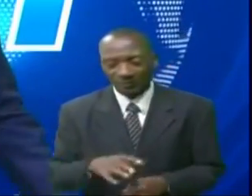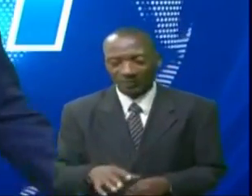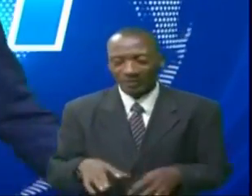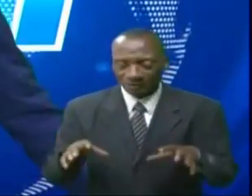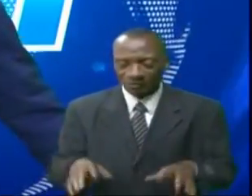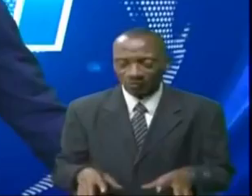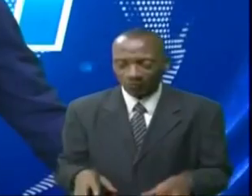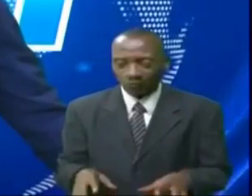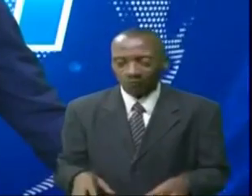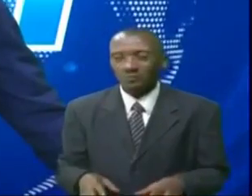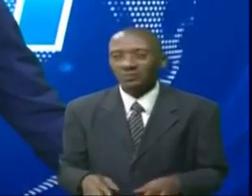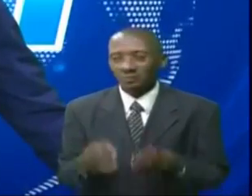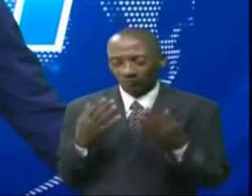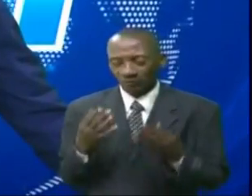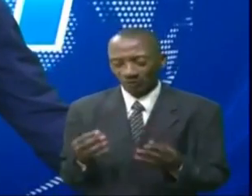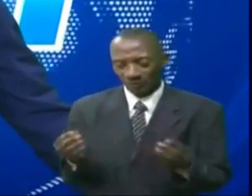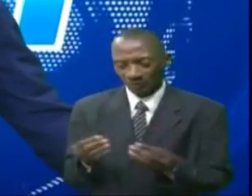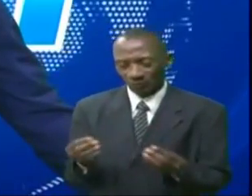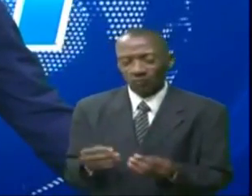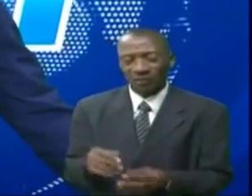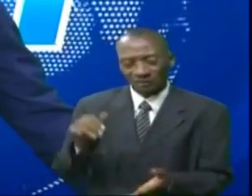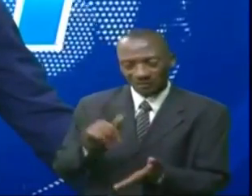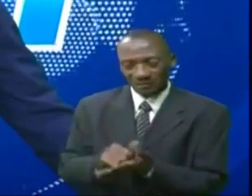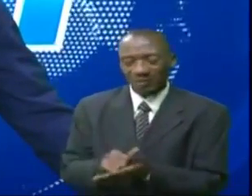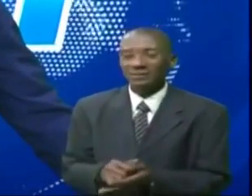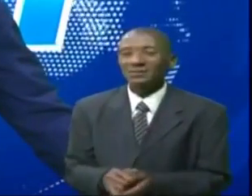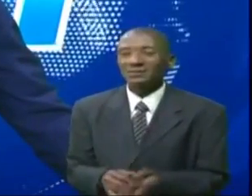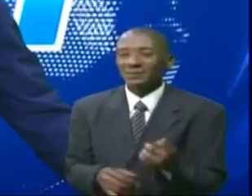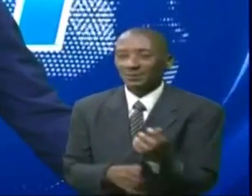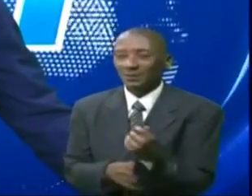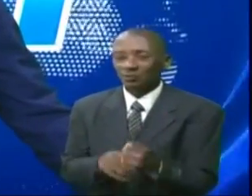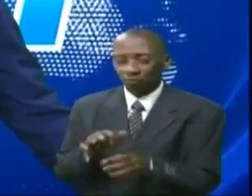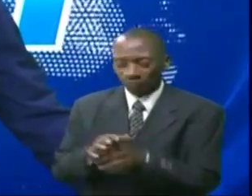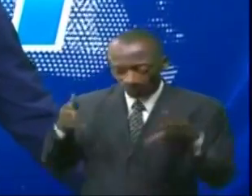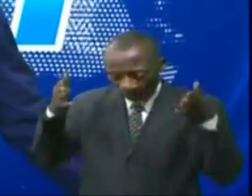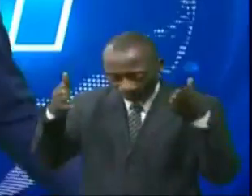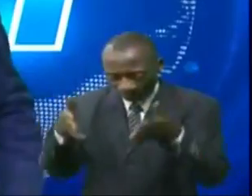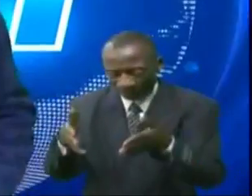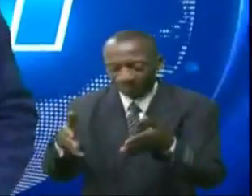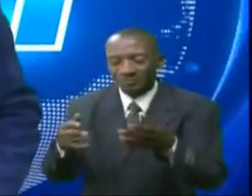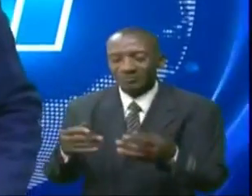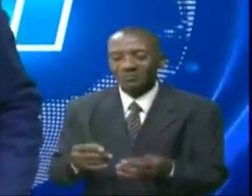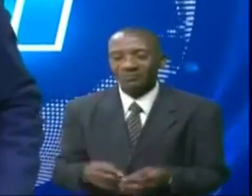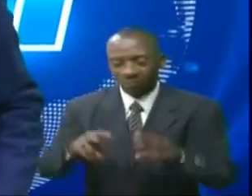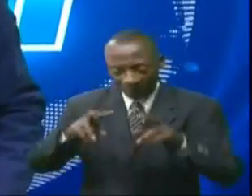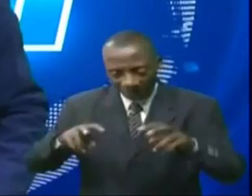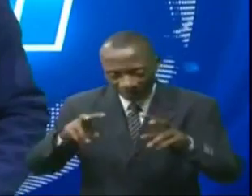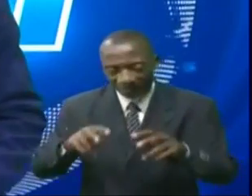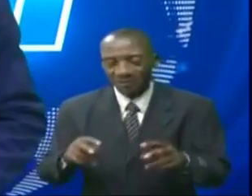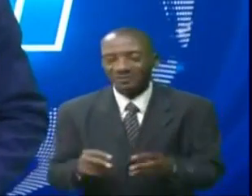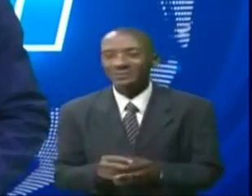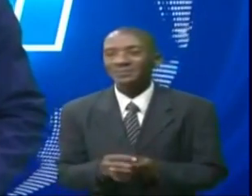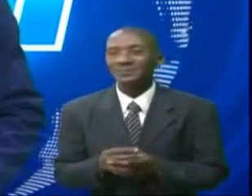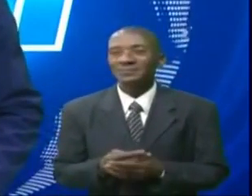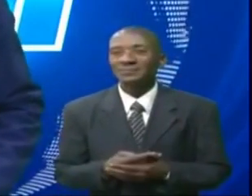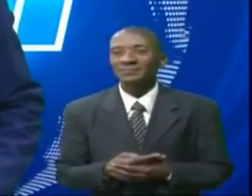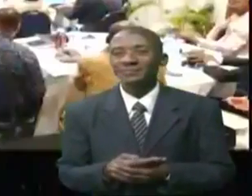de la RDC sont la principale cause de cette famine. Comme nous dit Jean-Pierre Ndolo Demazou dans ses